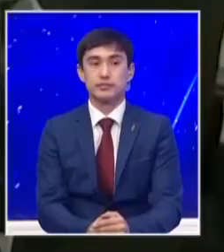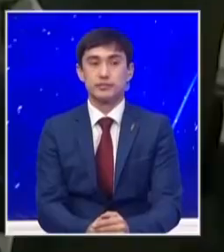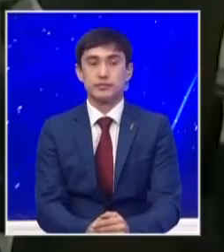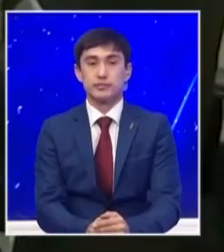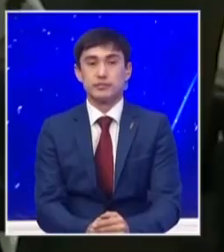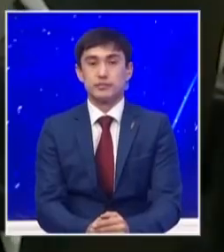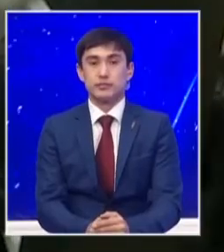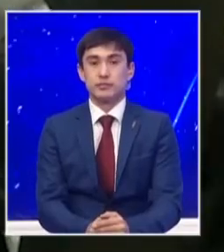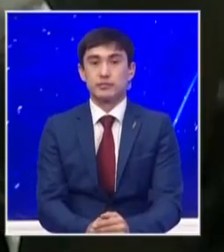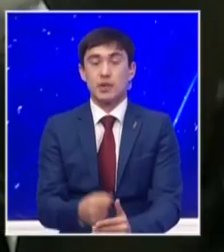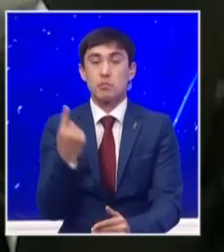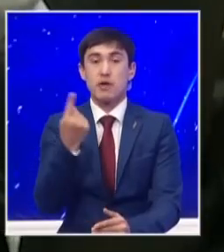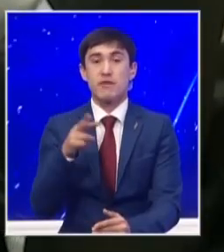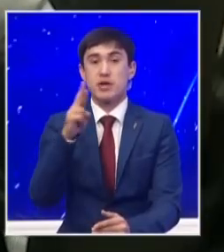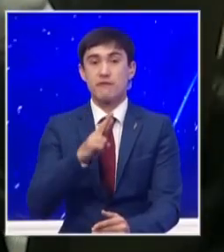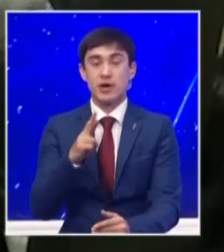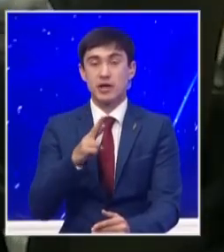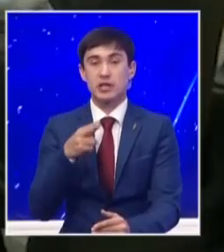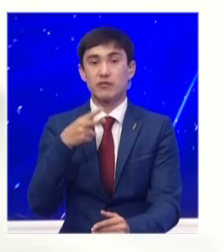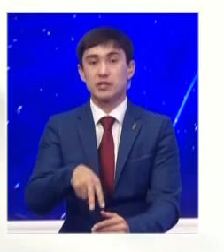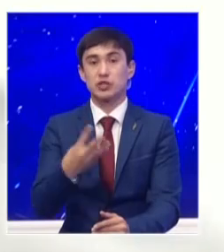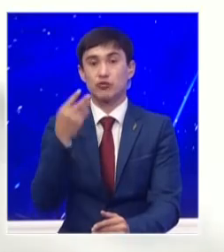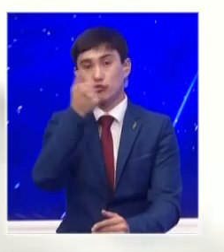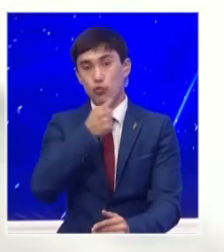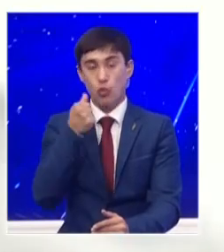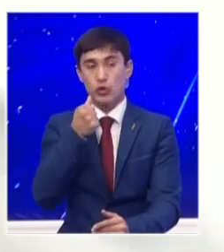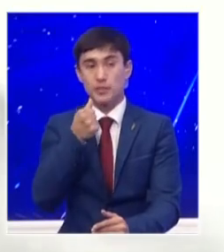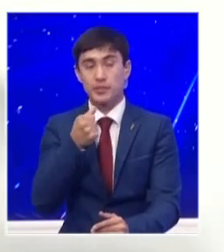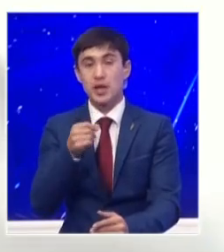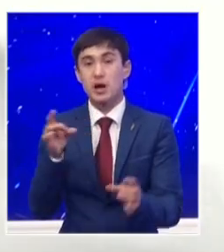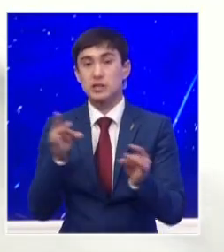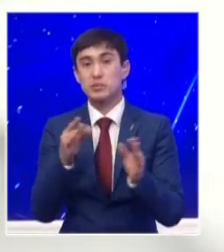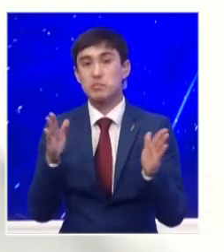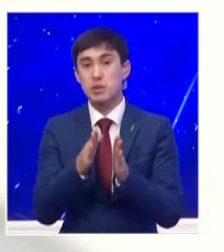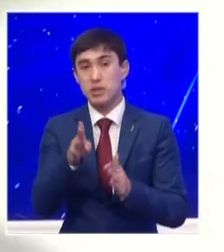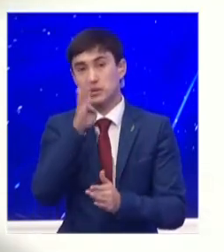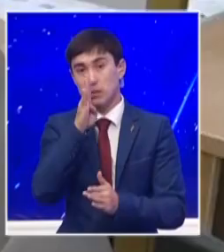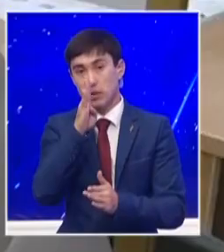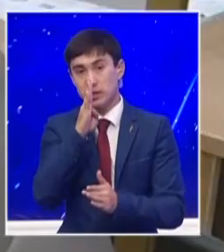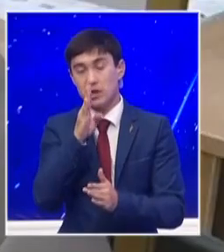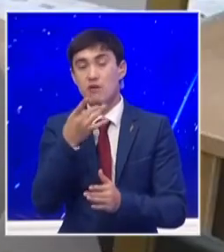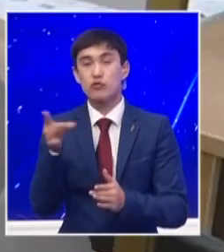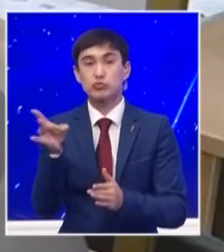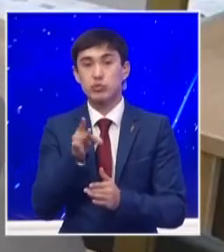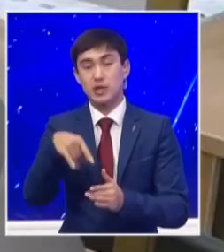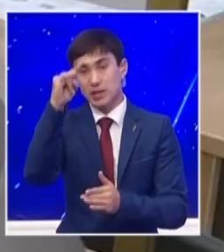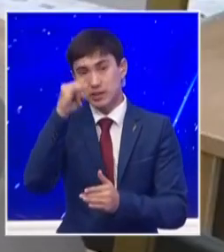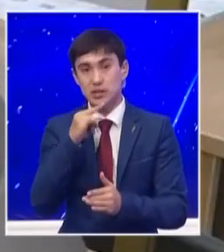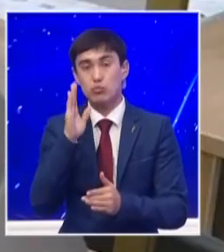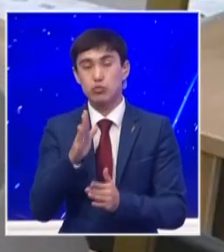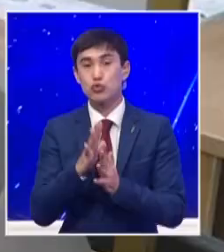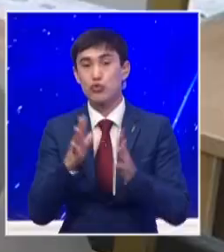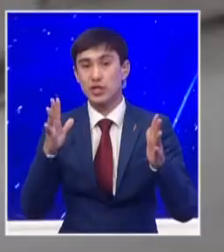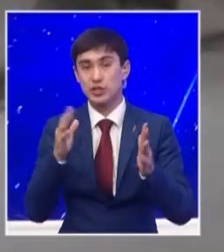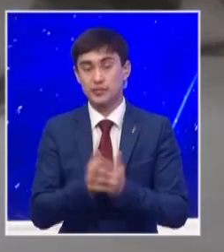корреспондента с 1 января 2024 года размер минимальный заработной платы в республике Казахстан будет